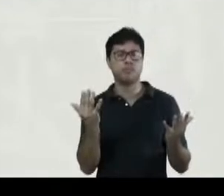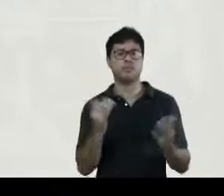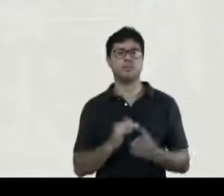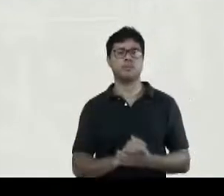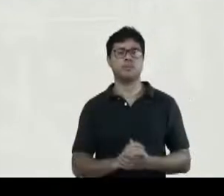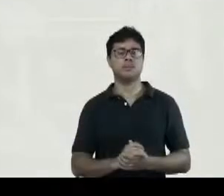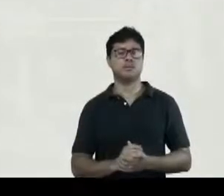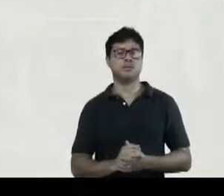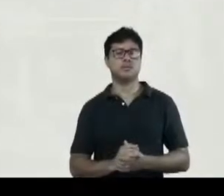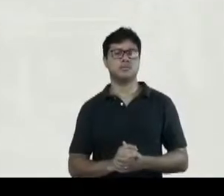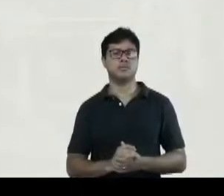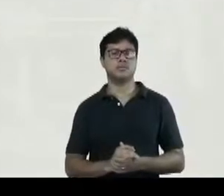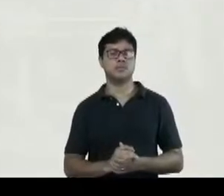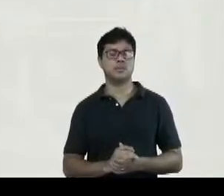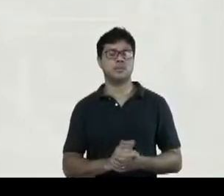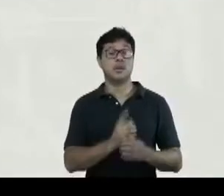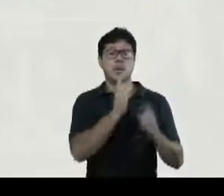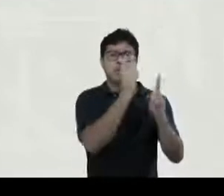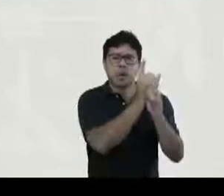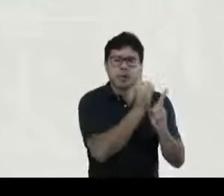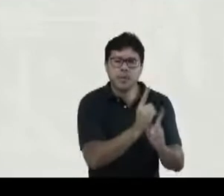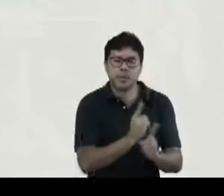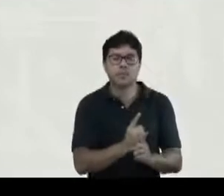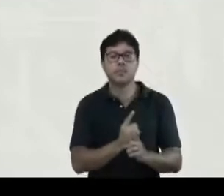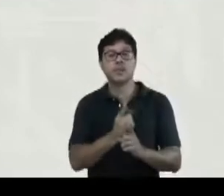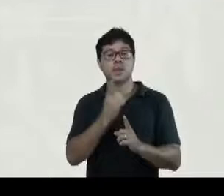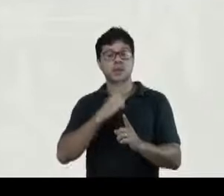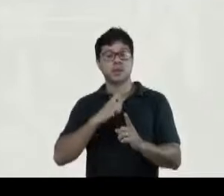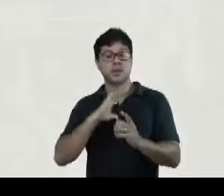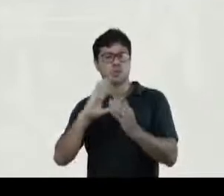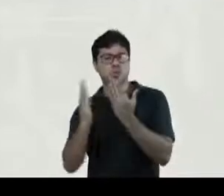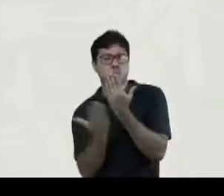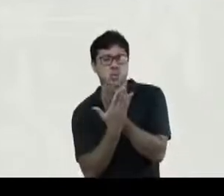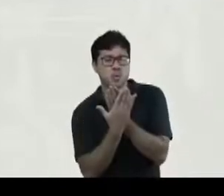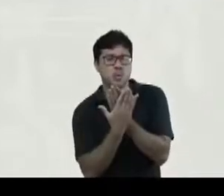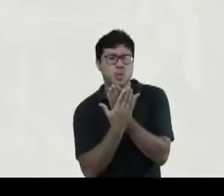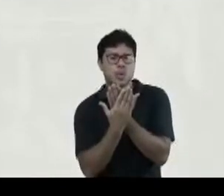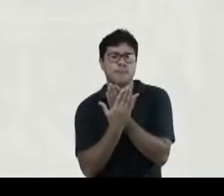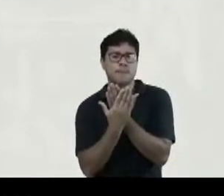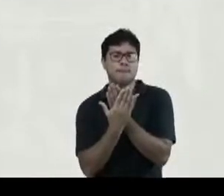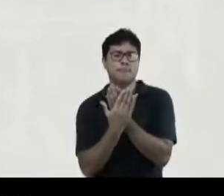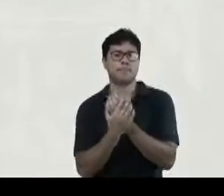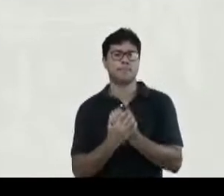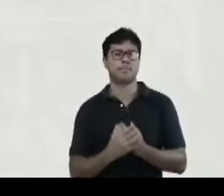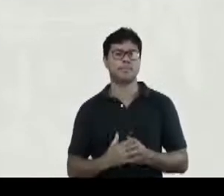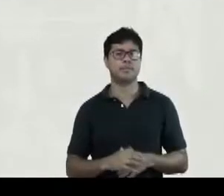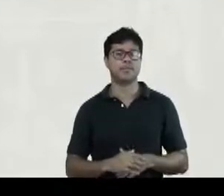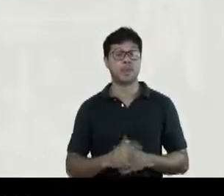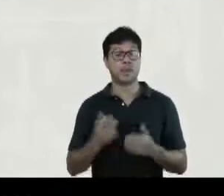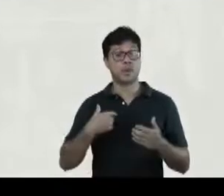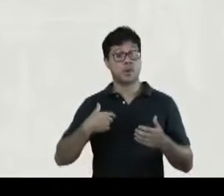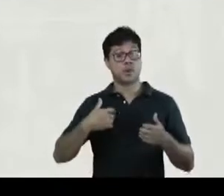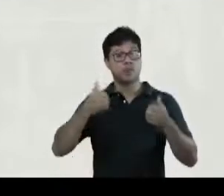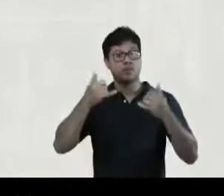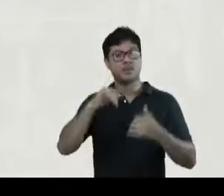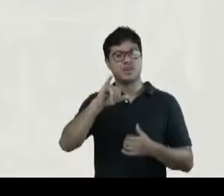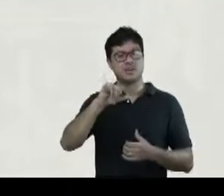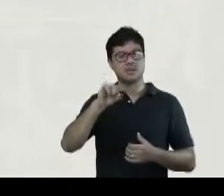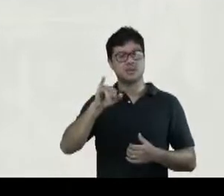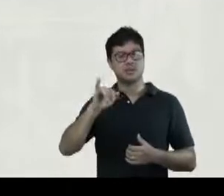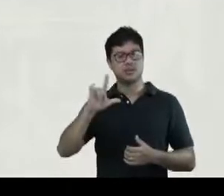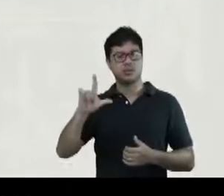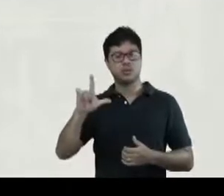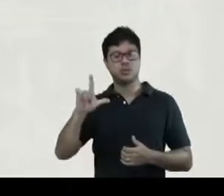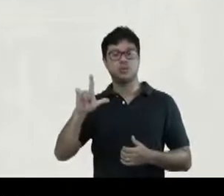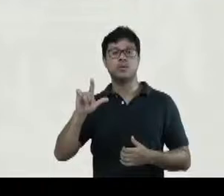zukunftsweisende Identifier. Besonders mag ich die ISIL. Das ist ein International